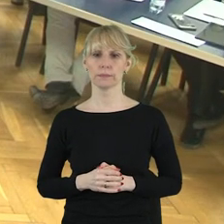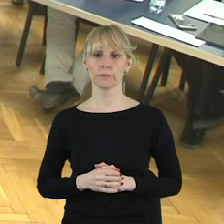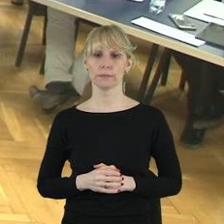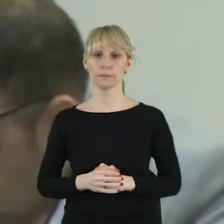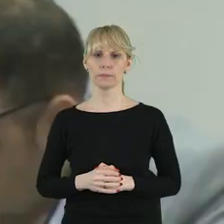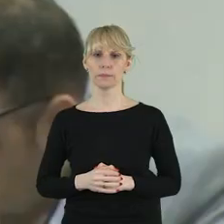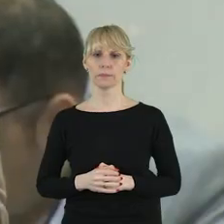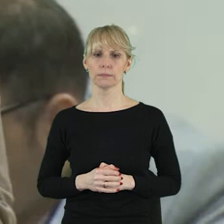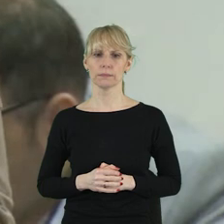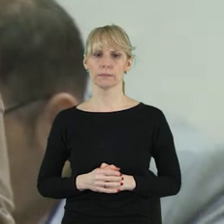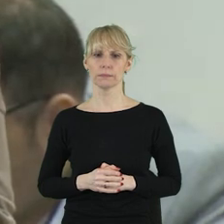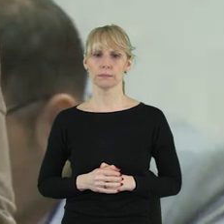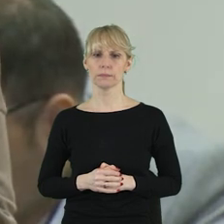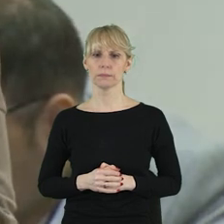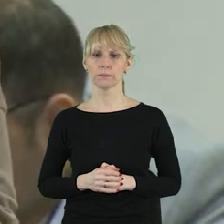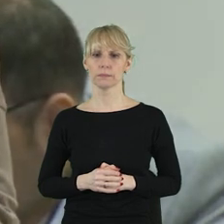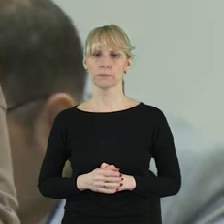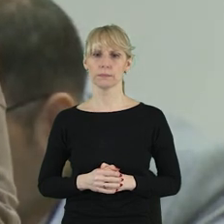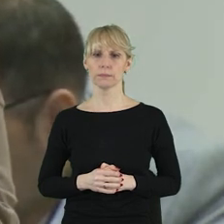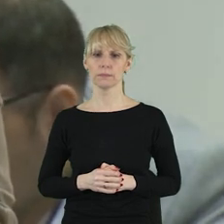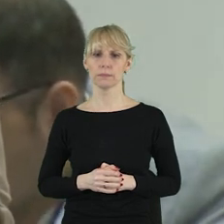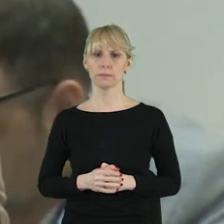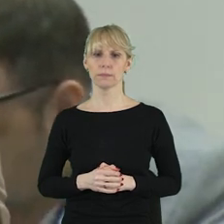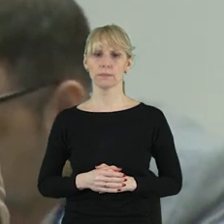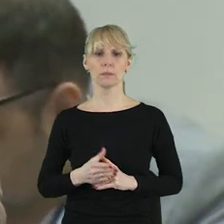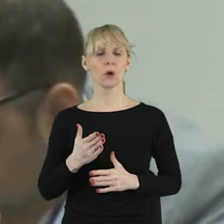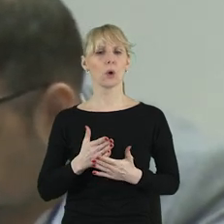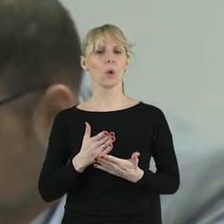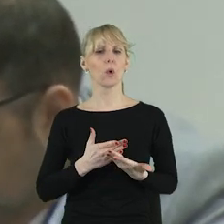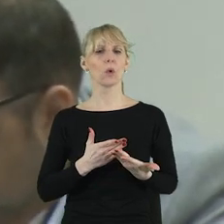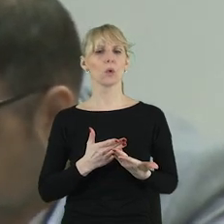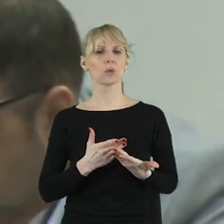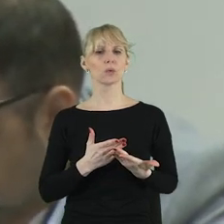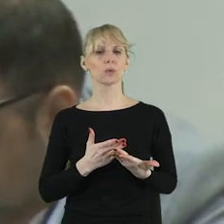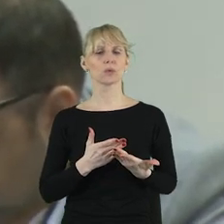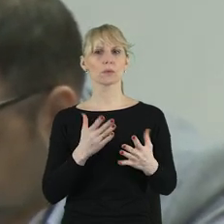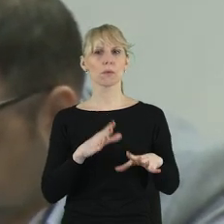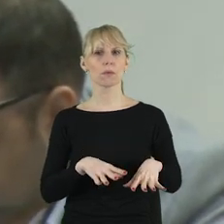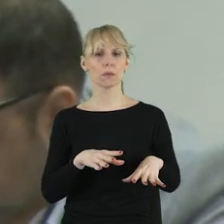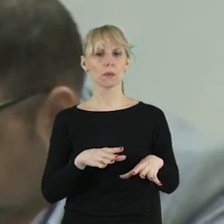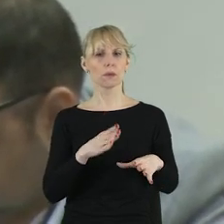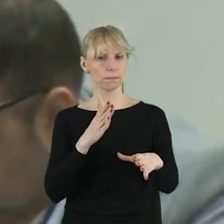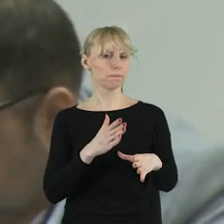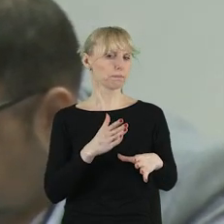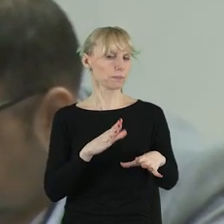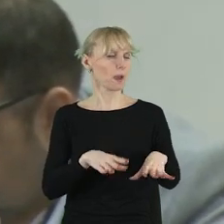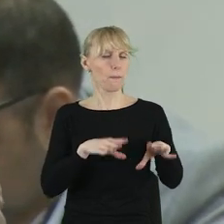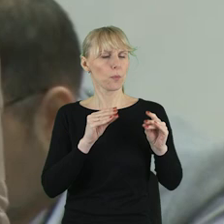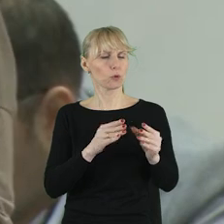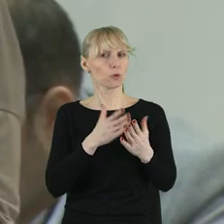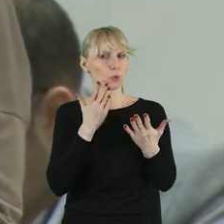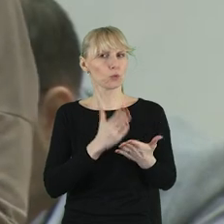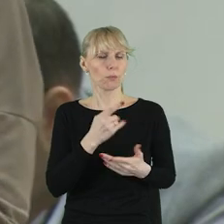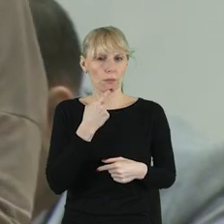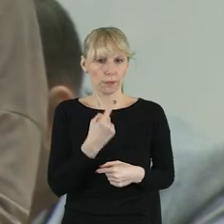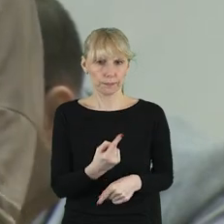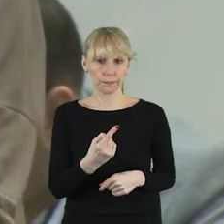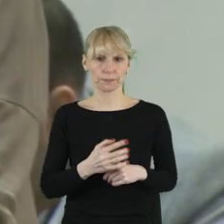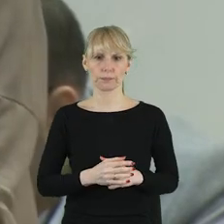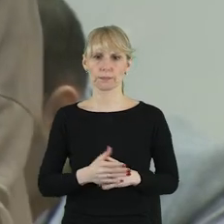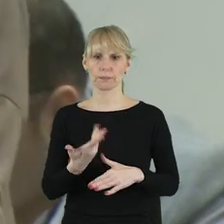Zaczynając od początku, to co zresztą już wybrzmiało, to co padło, to faktycznie sama firma